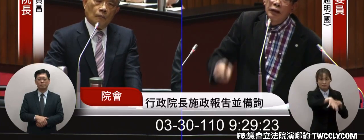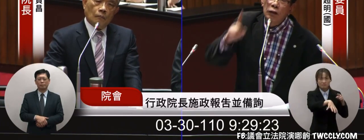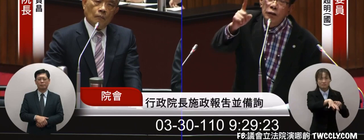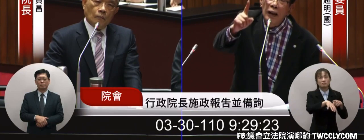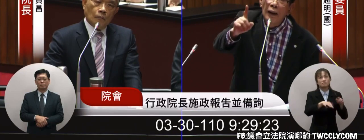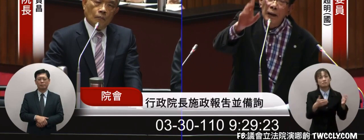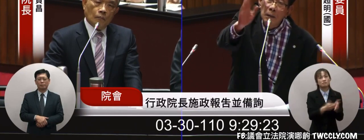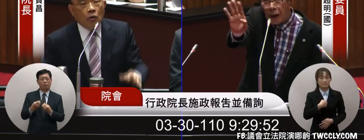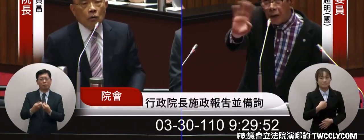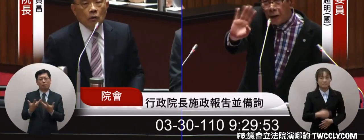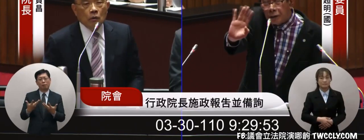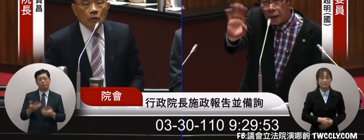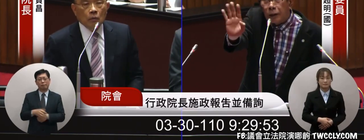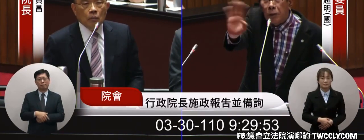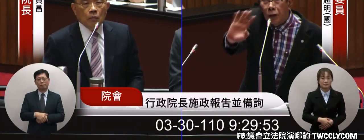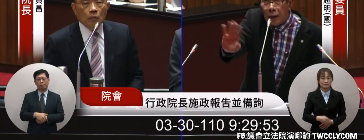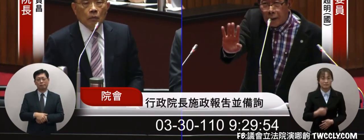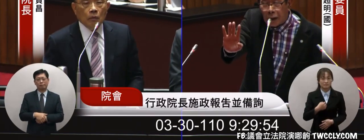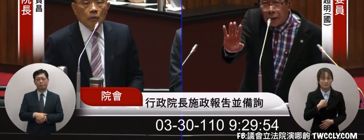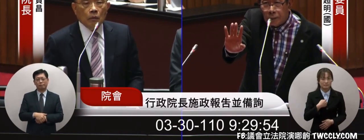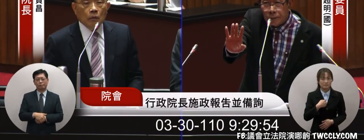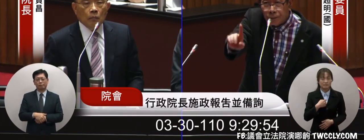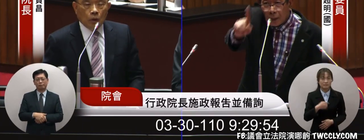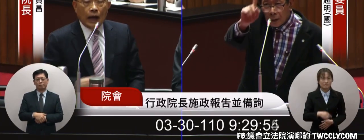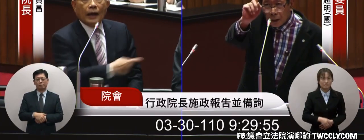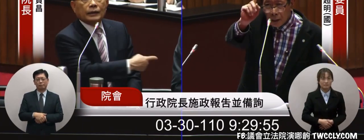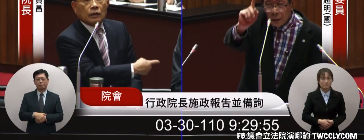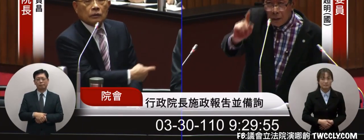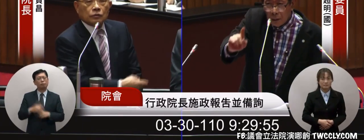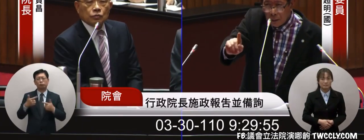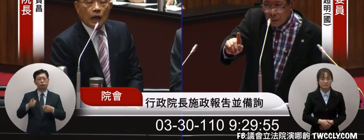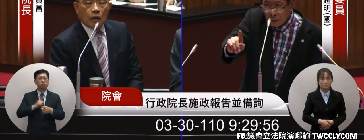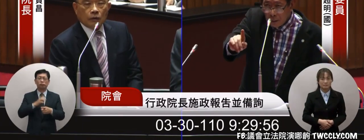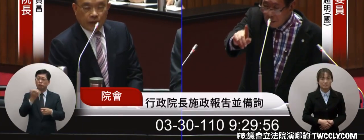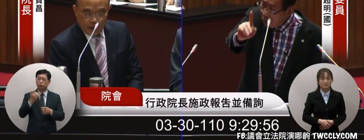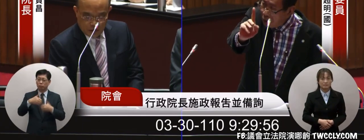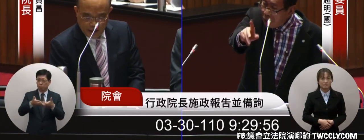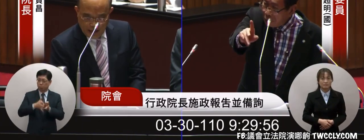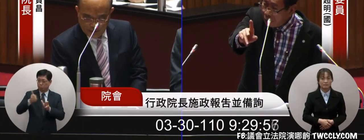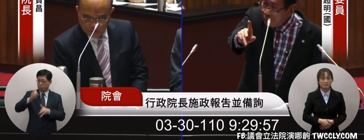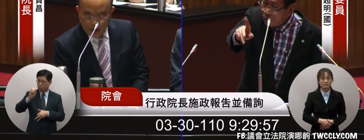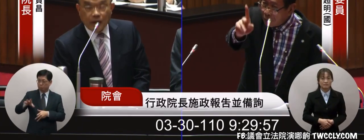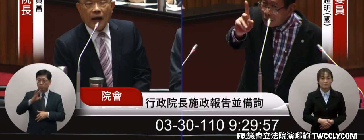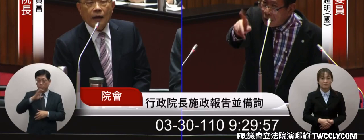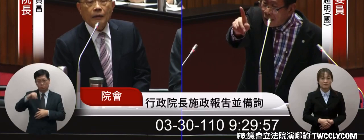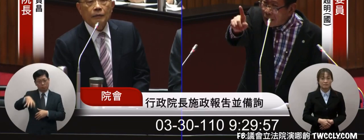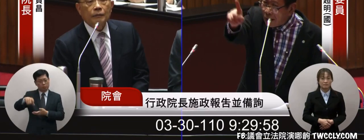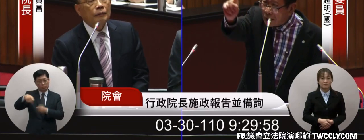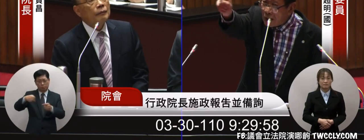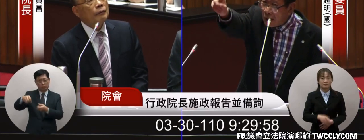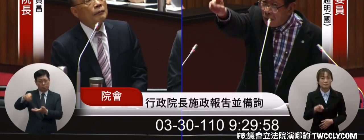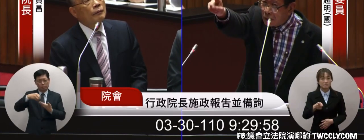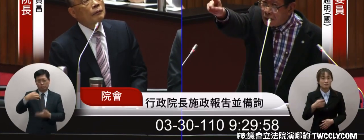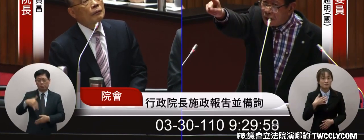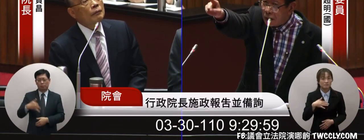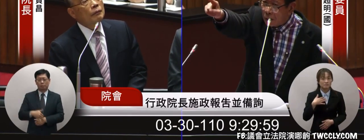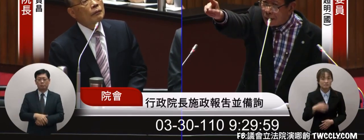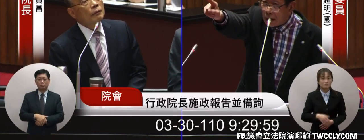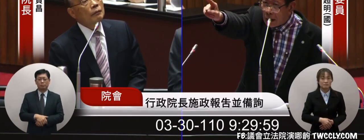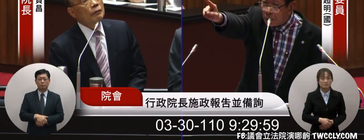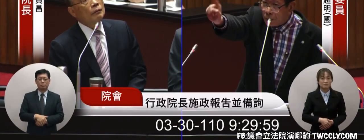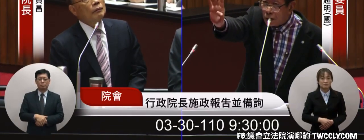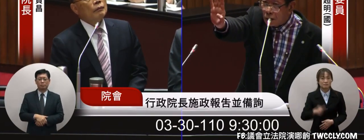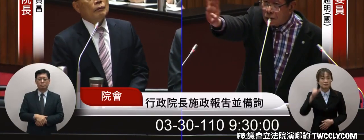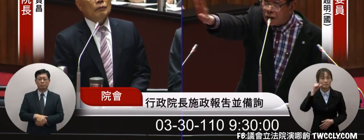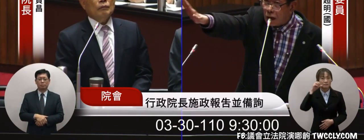是有什麼很好沒有啦他就剛才說台風永遠都要不來你才知道李安峰你是在我